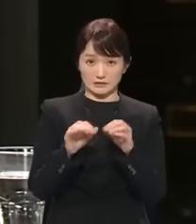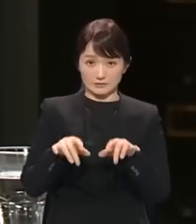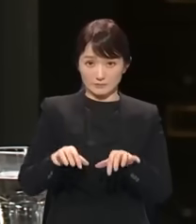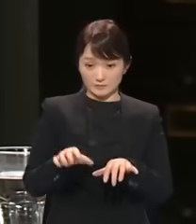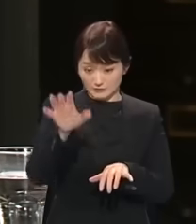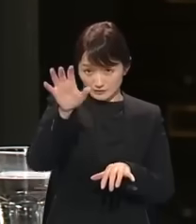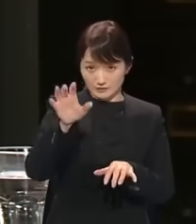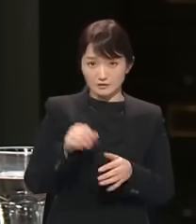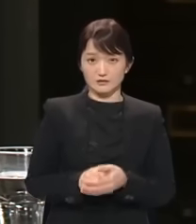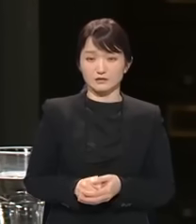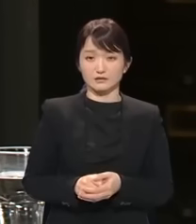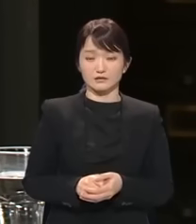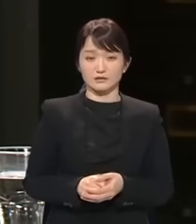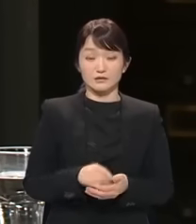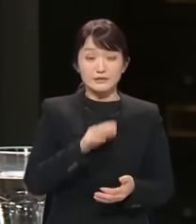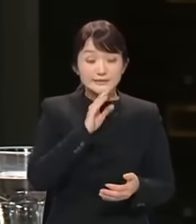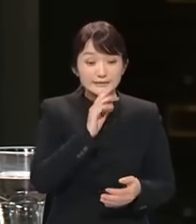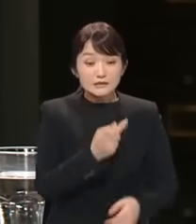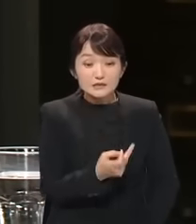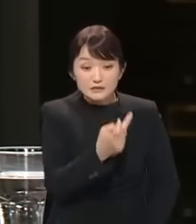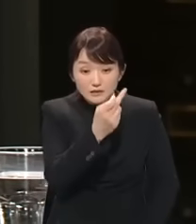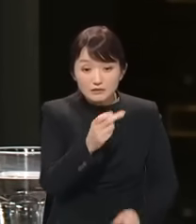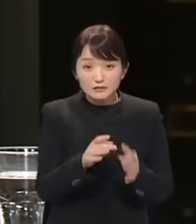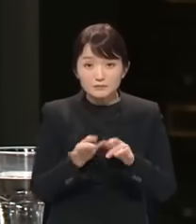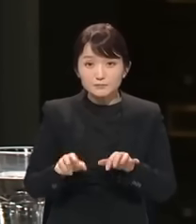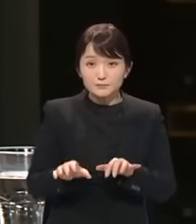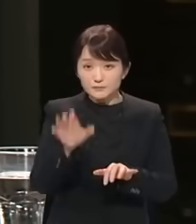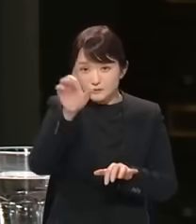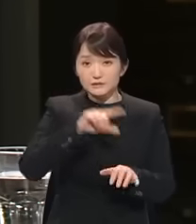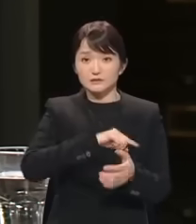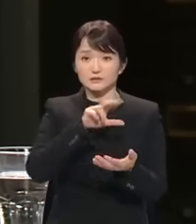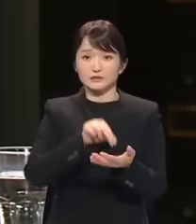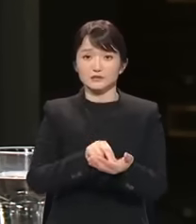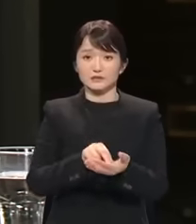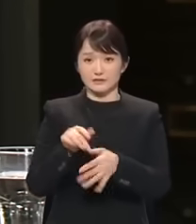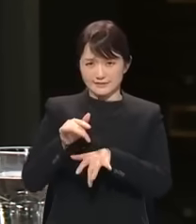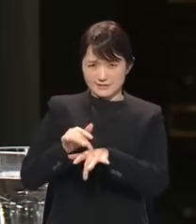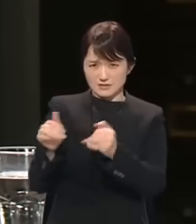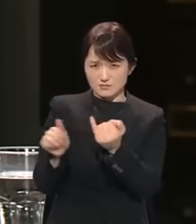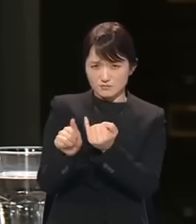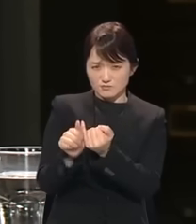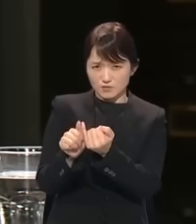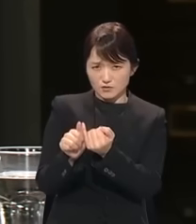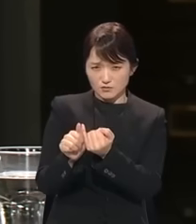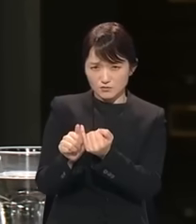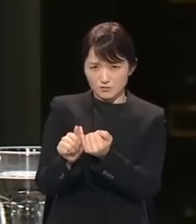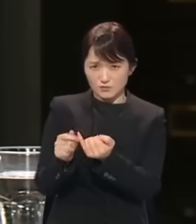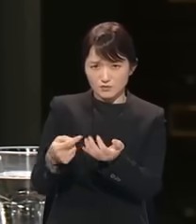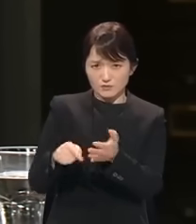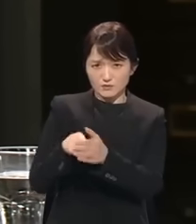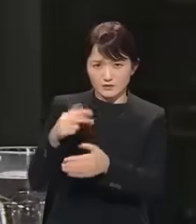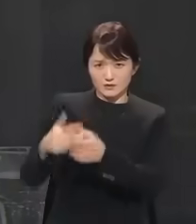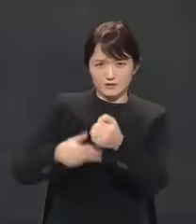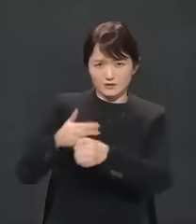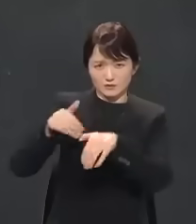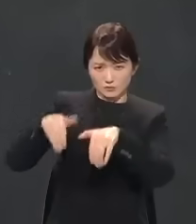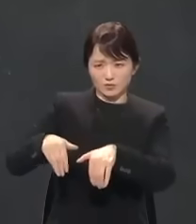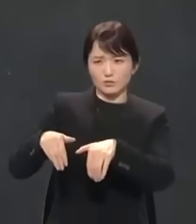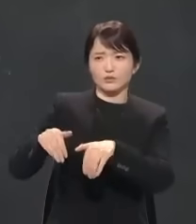당사자의 친형이 피해자의 친형이 글을 올리셨어요 제목이 악마 부부에 의한 7년의 노예